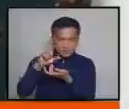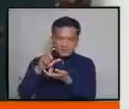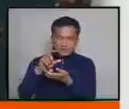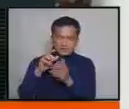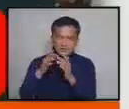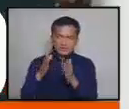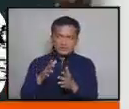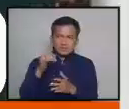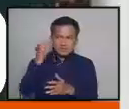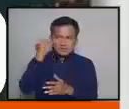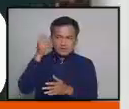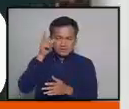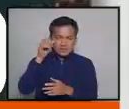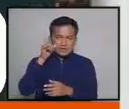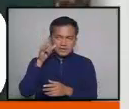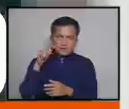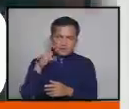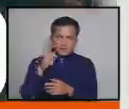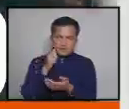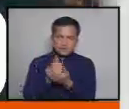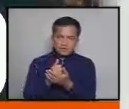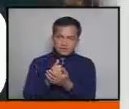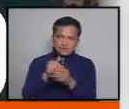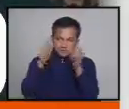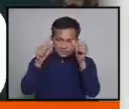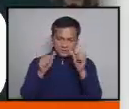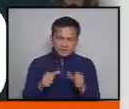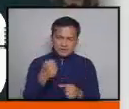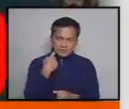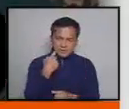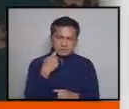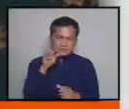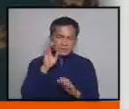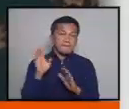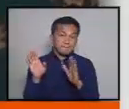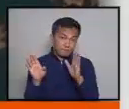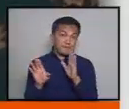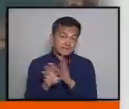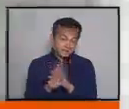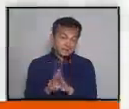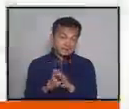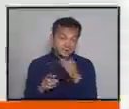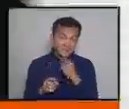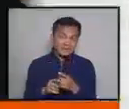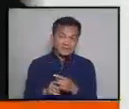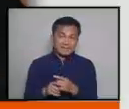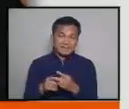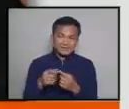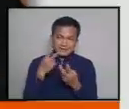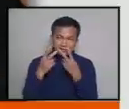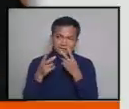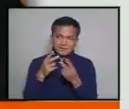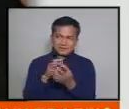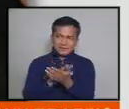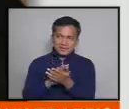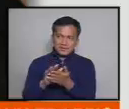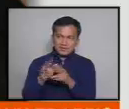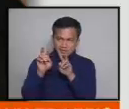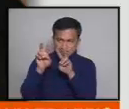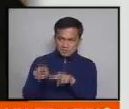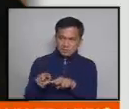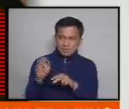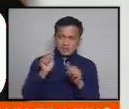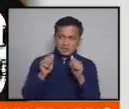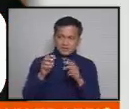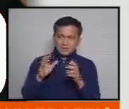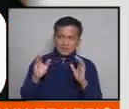kay John Lloyd Cruz kahapon. Kinumpirma ng nagpost ha na recent daw ang litratong ito. Kapansin-pansing mas malinis na ang look ng